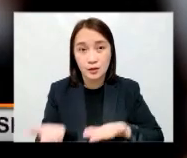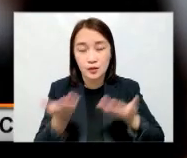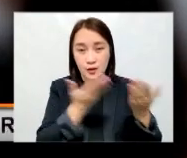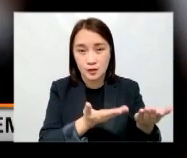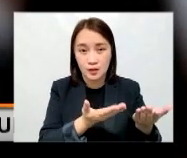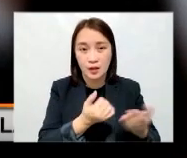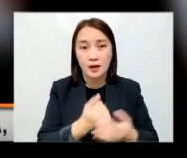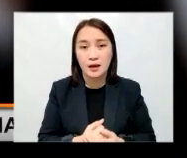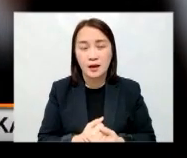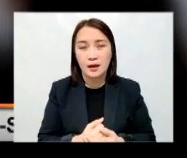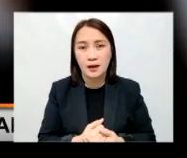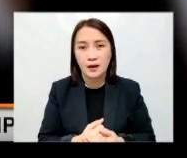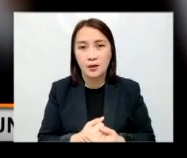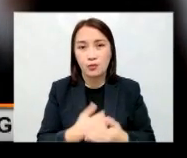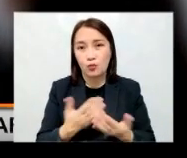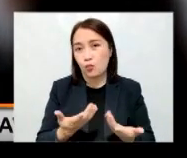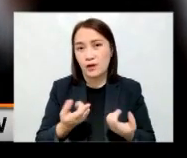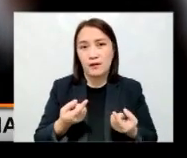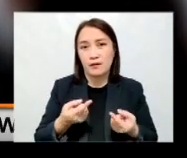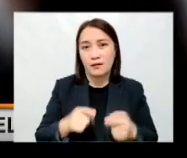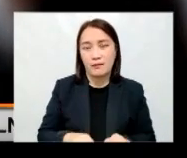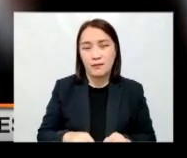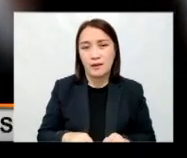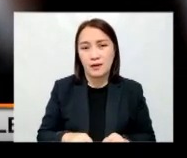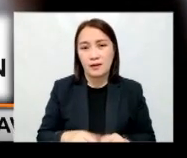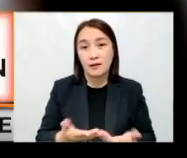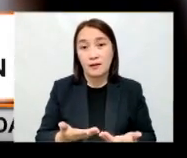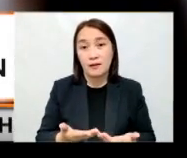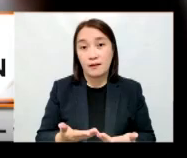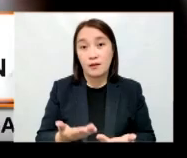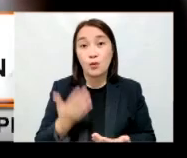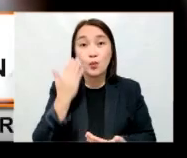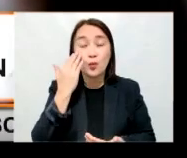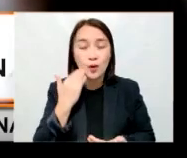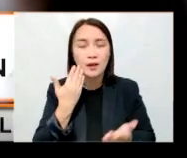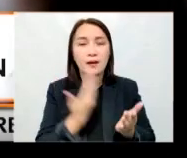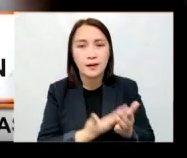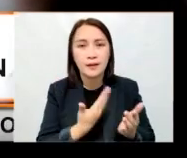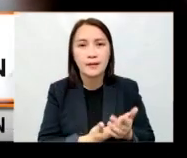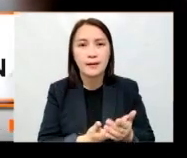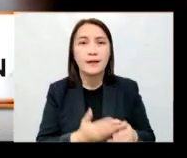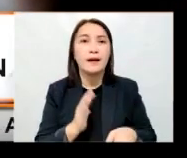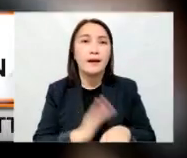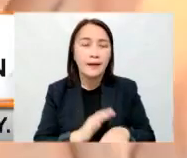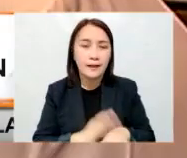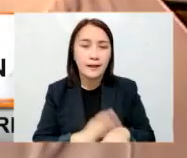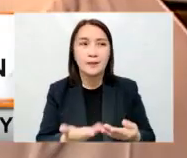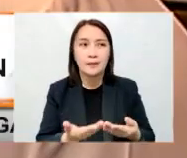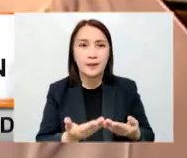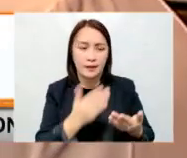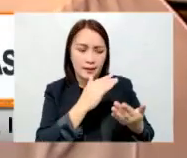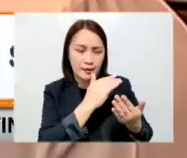ang nababasura dahil din sa ebidensya. Nakakaalarma raw ang datos na ito sa paningin ng publiko.